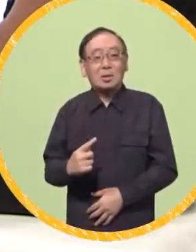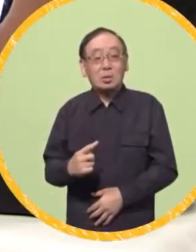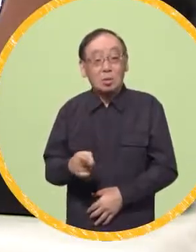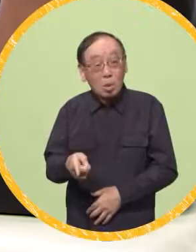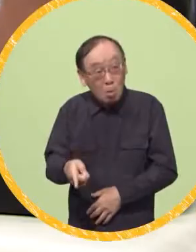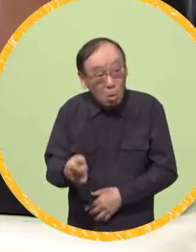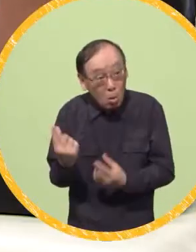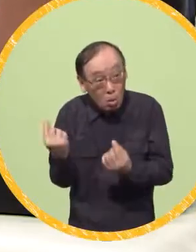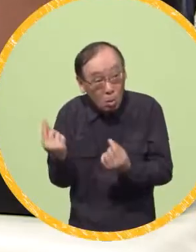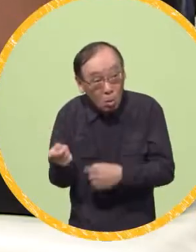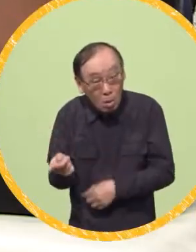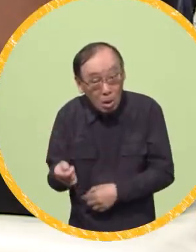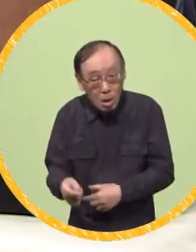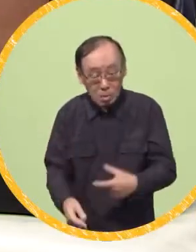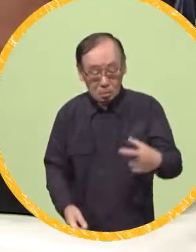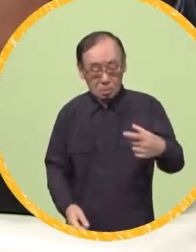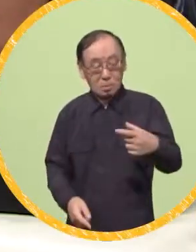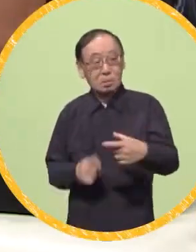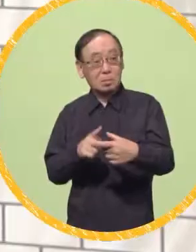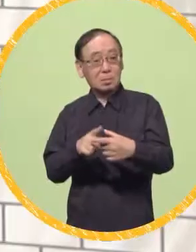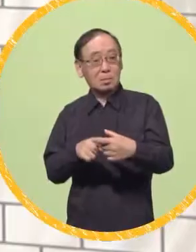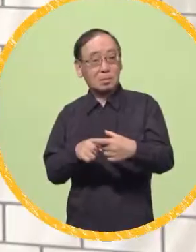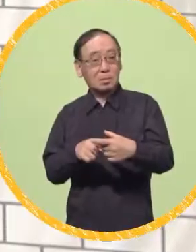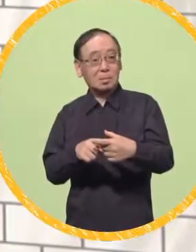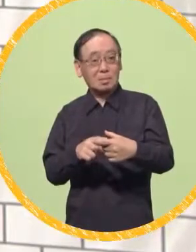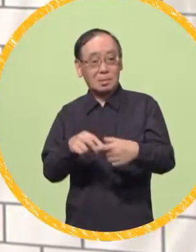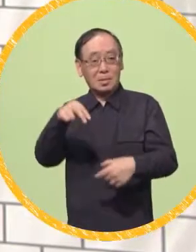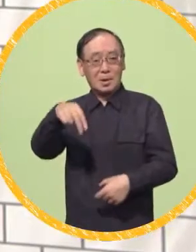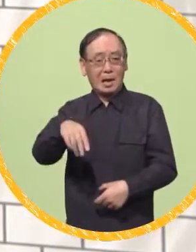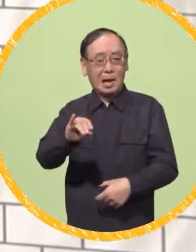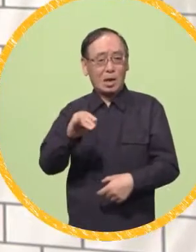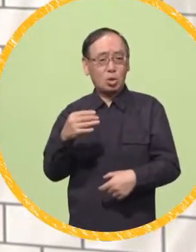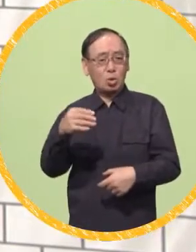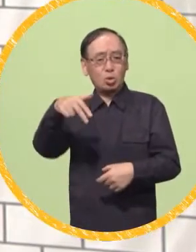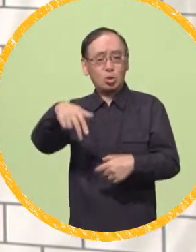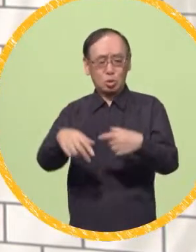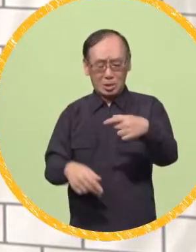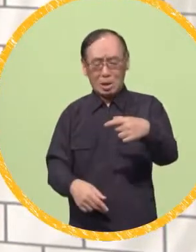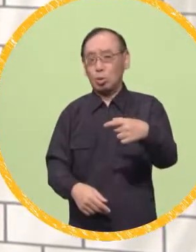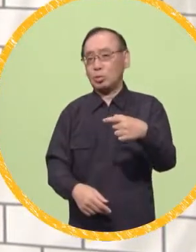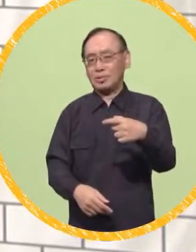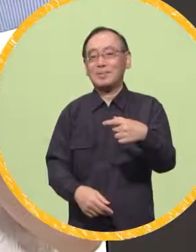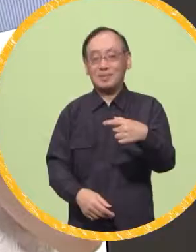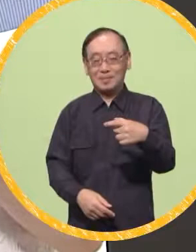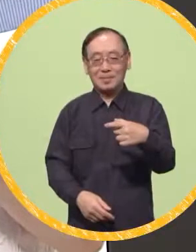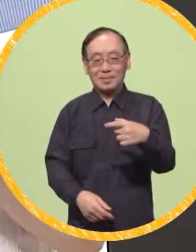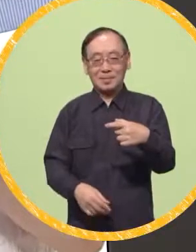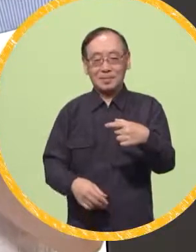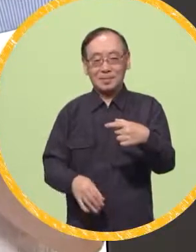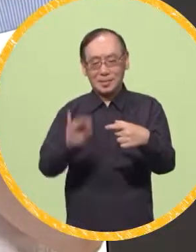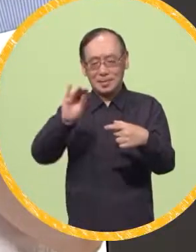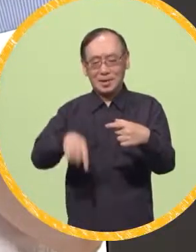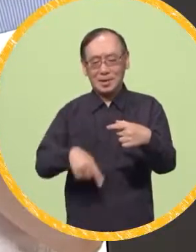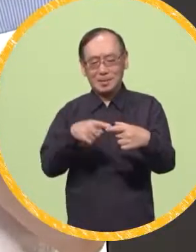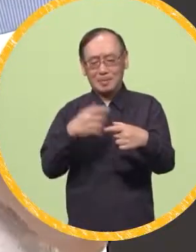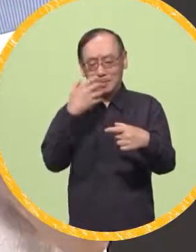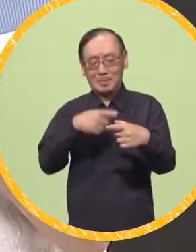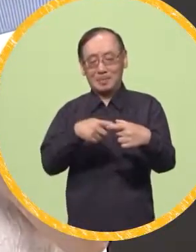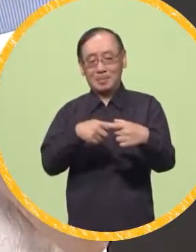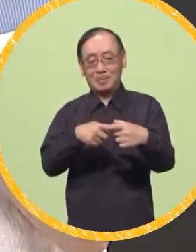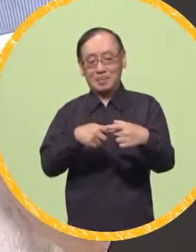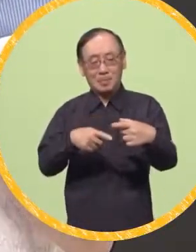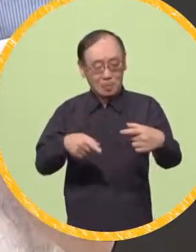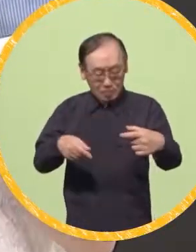これよならーはいこりゃーはいチリコンカンな女性ですねなんちってだったおいん